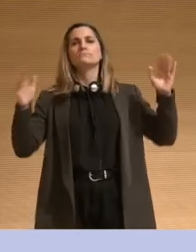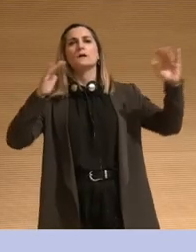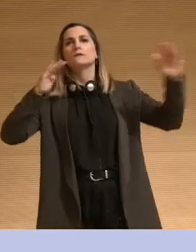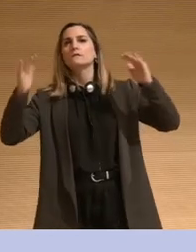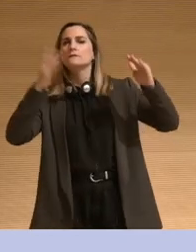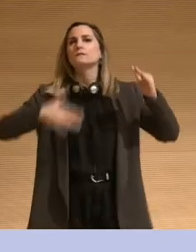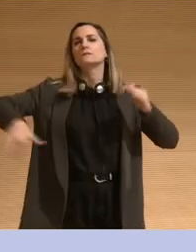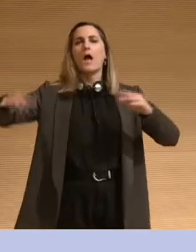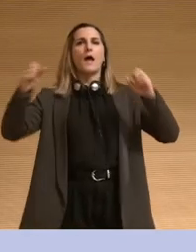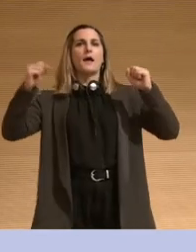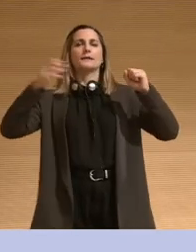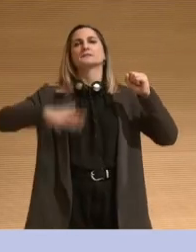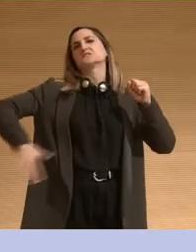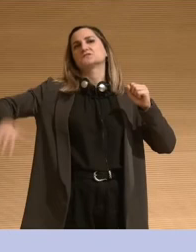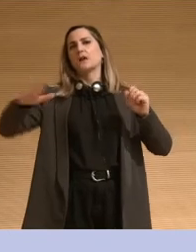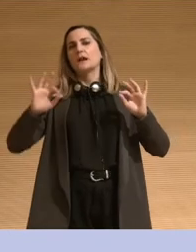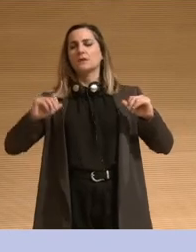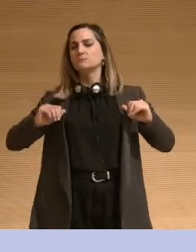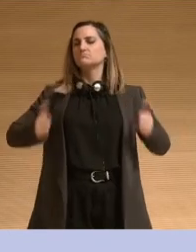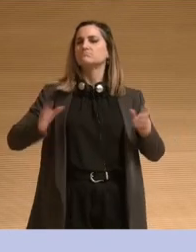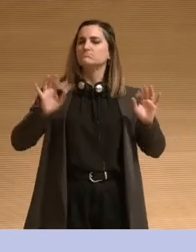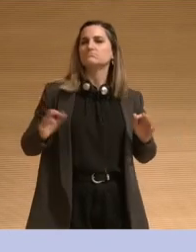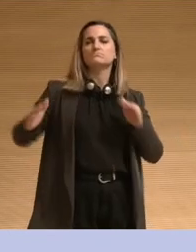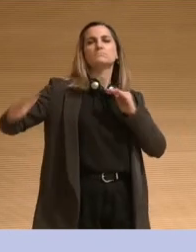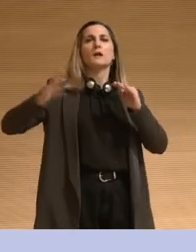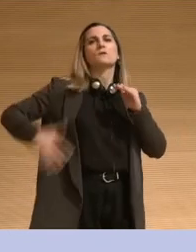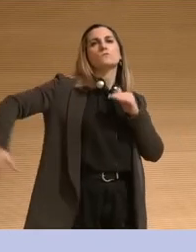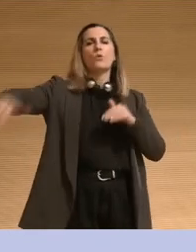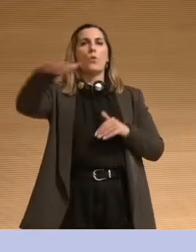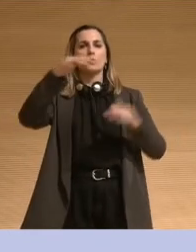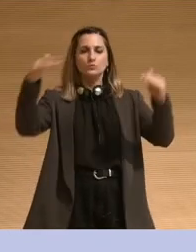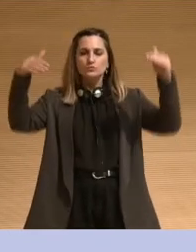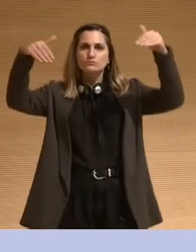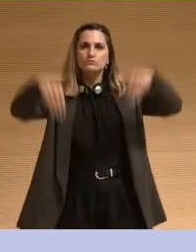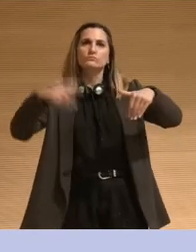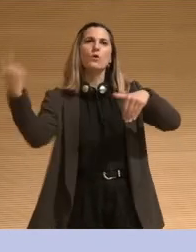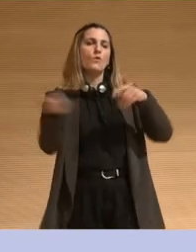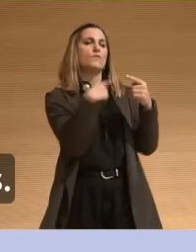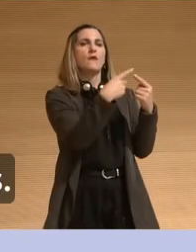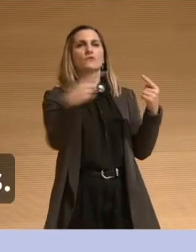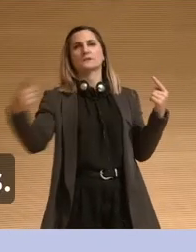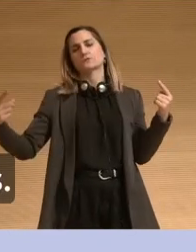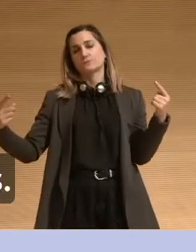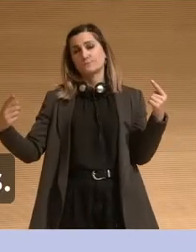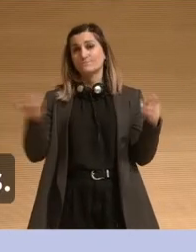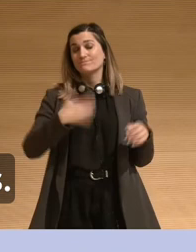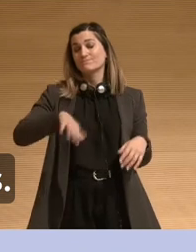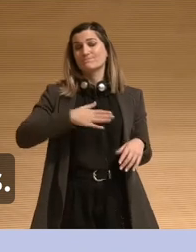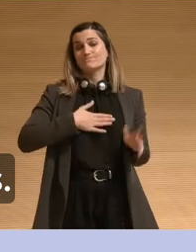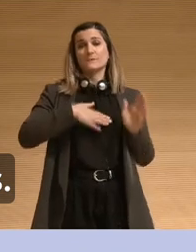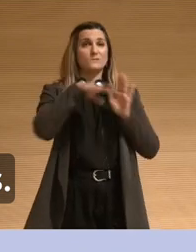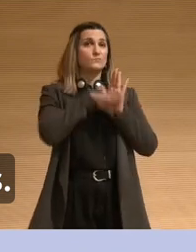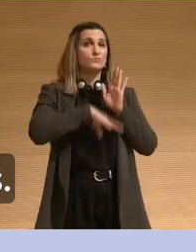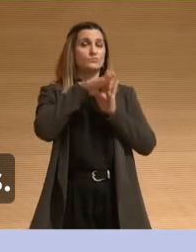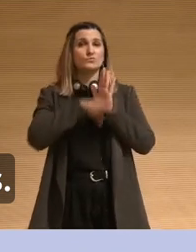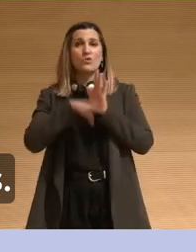όπως λέει και η βιβλιογραφία, φιλόξενοι για όλους και σεβασμό στις διαφορετικές ταυτότητες. Το δικό μας πρόγραμμα